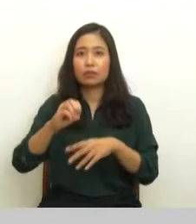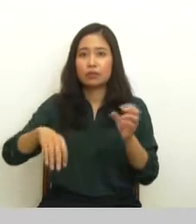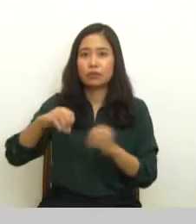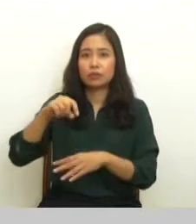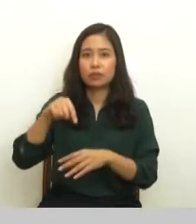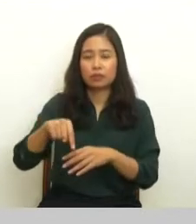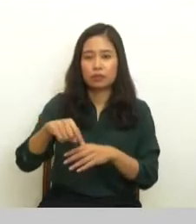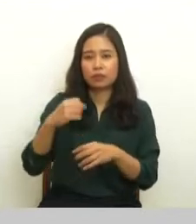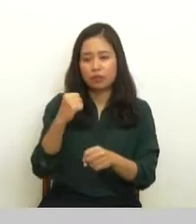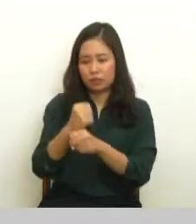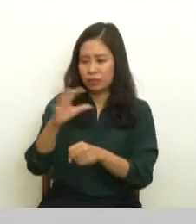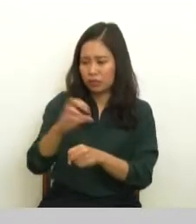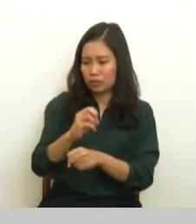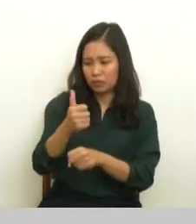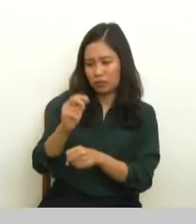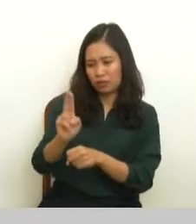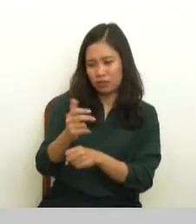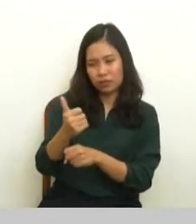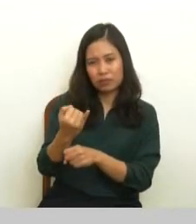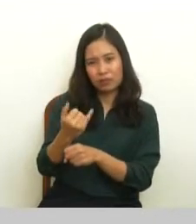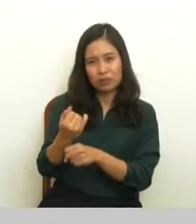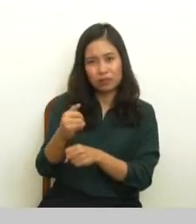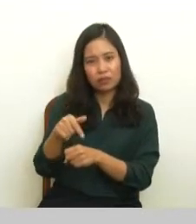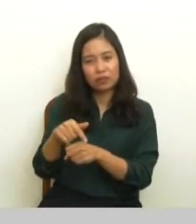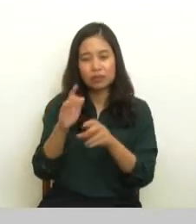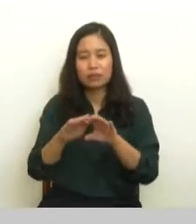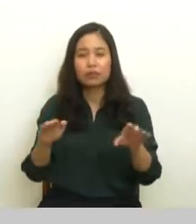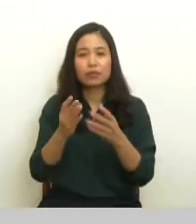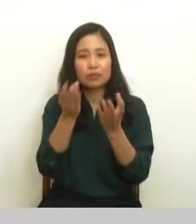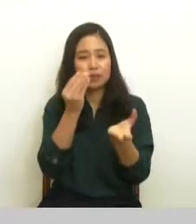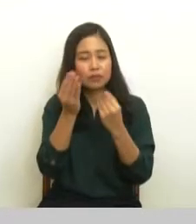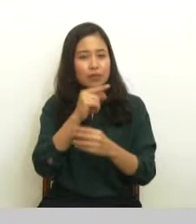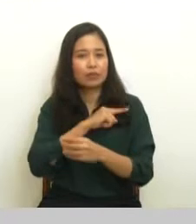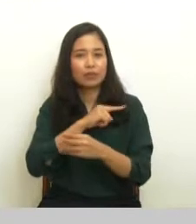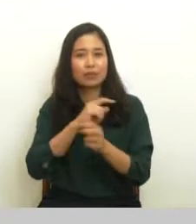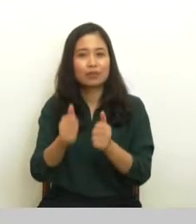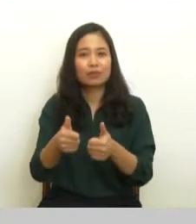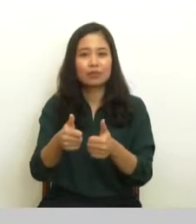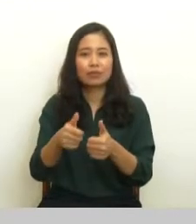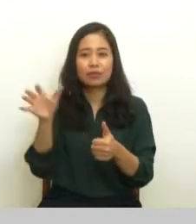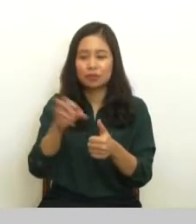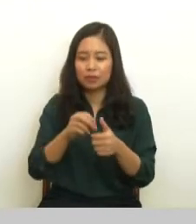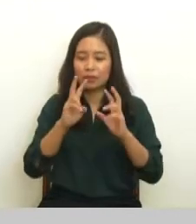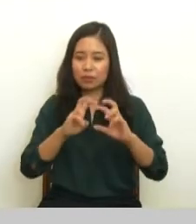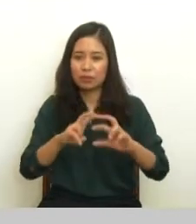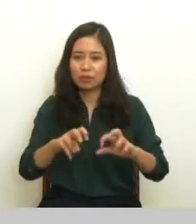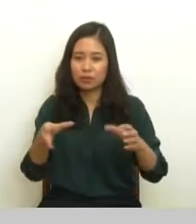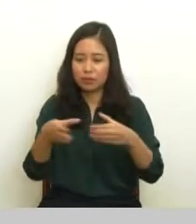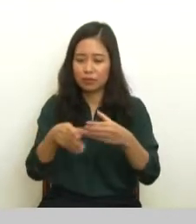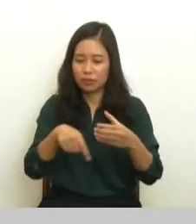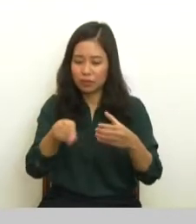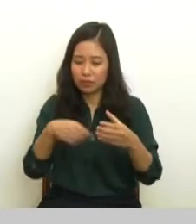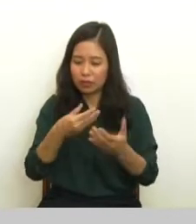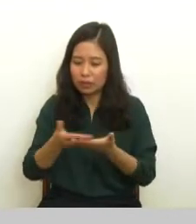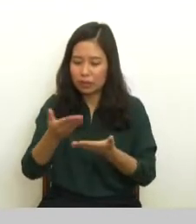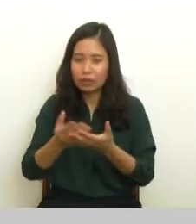ใหม่ได้หอไม่ยังไรเด็กๆ ไปเรีนรู้ แห เพีนรู้ในชมชนของต้นเองค่ะโดยไปทฒนะศึกสา รารับซื้อของเก๋้